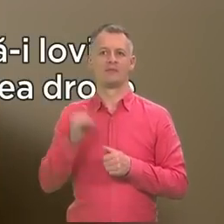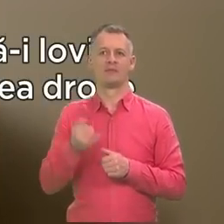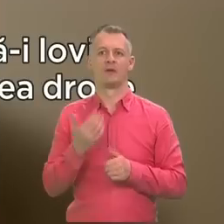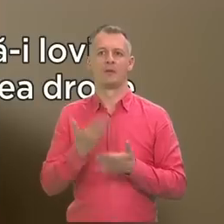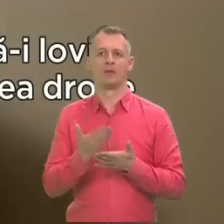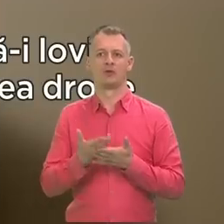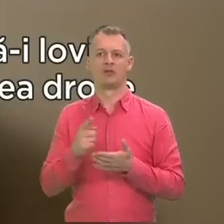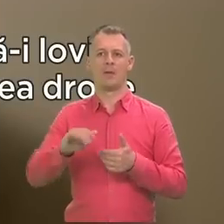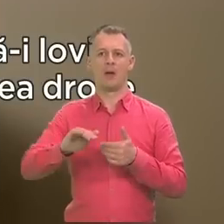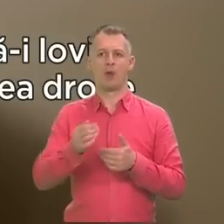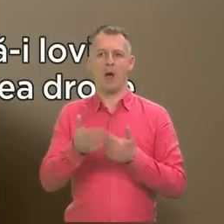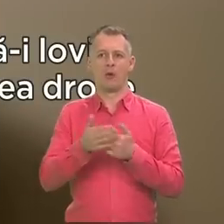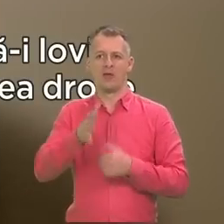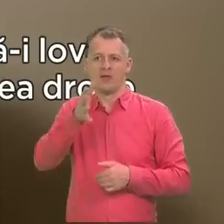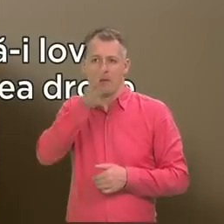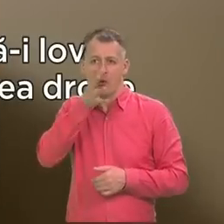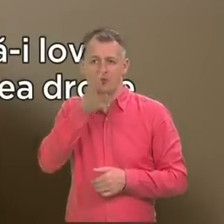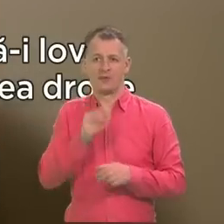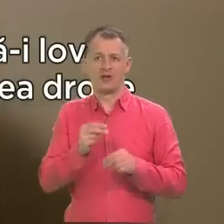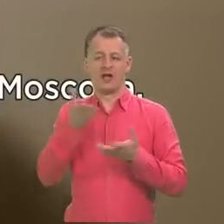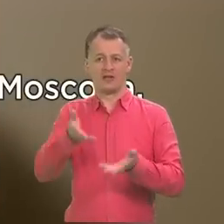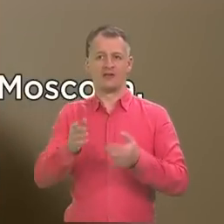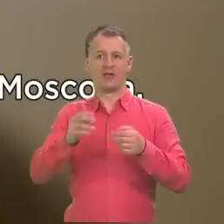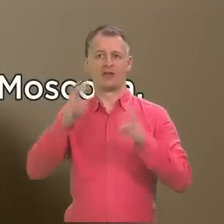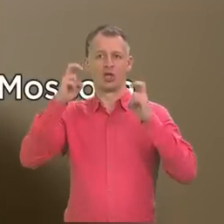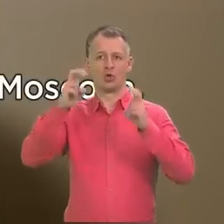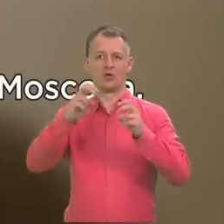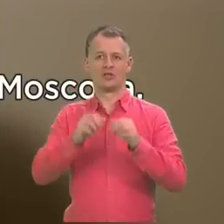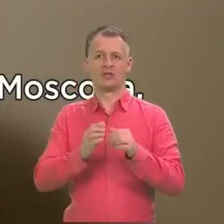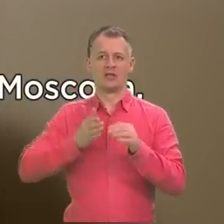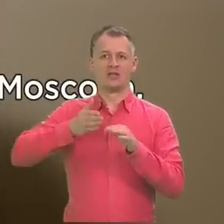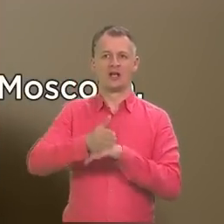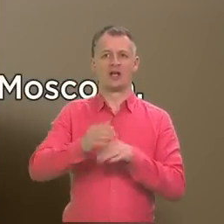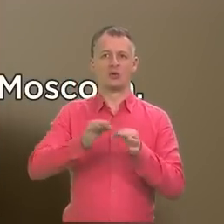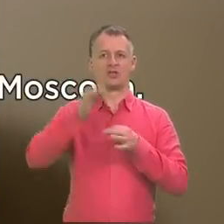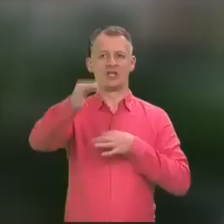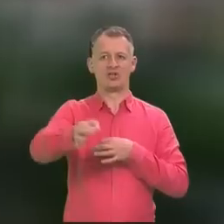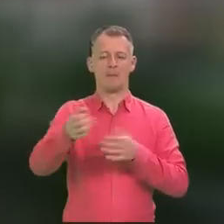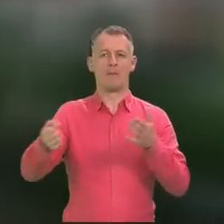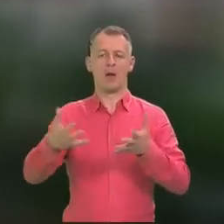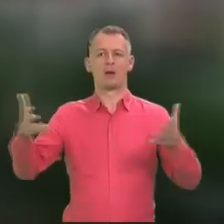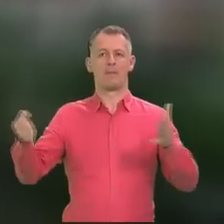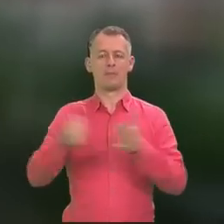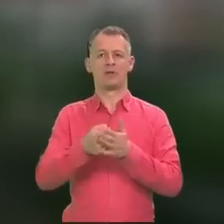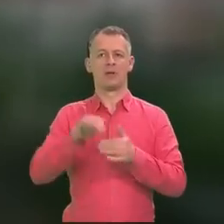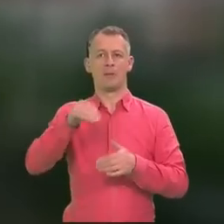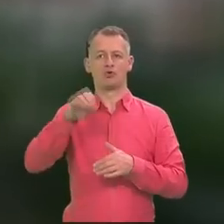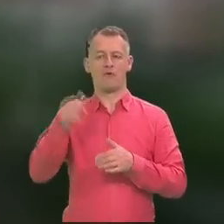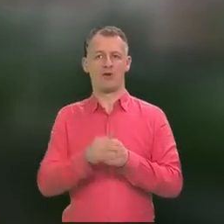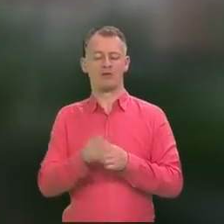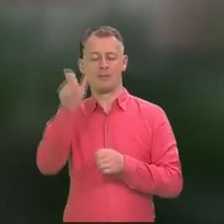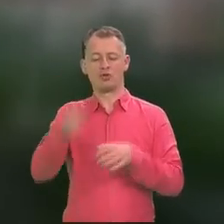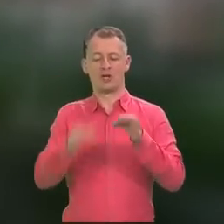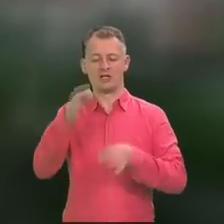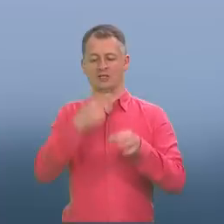і соответствующим образом задати вопроси. А зачем ви нас відправляєте по дітям України, по Києву і так далі і тому подобне? Și analiștii спун, că acuzațiile fac